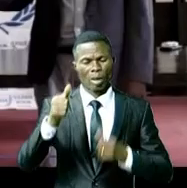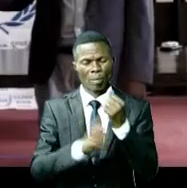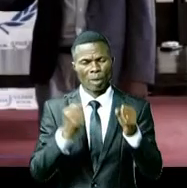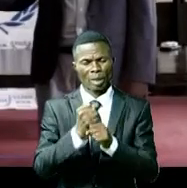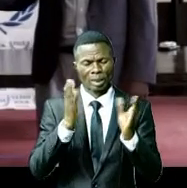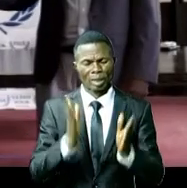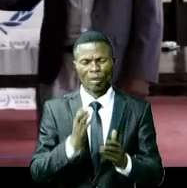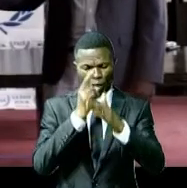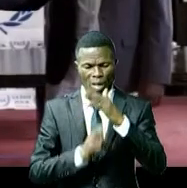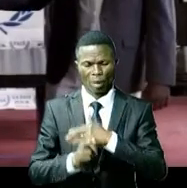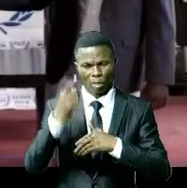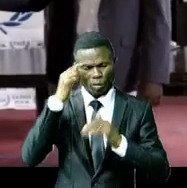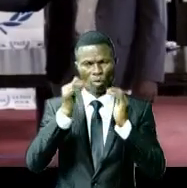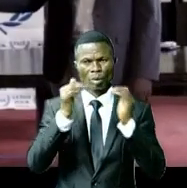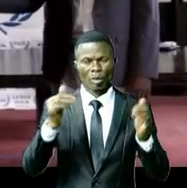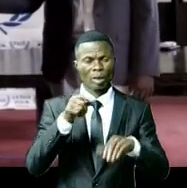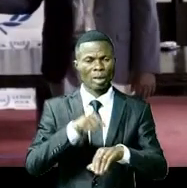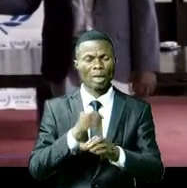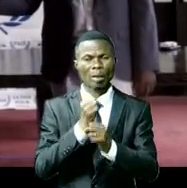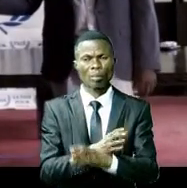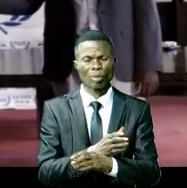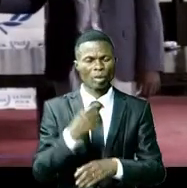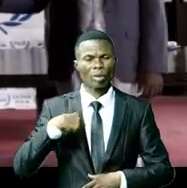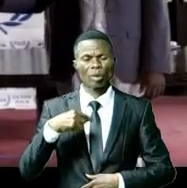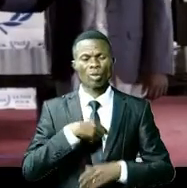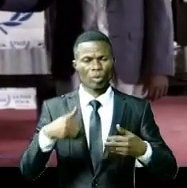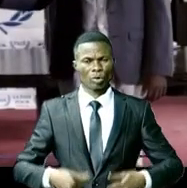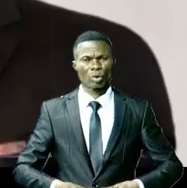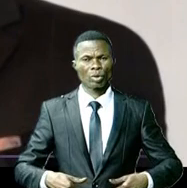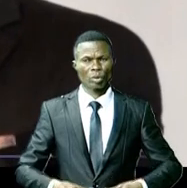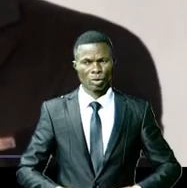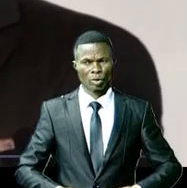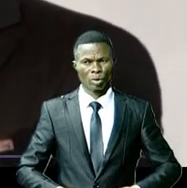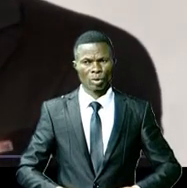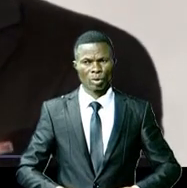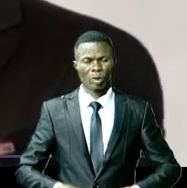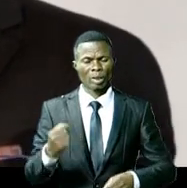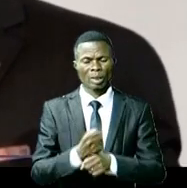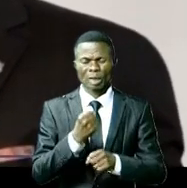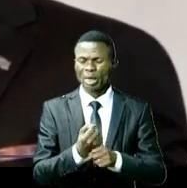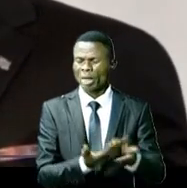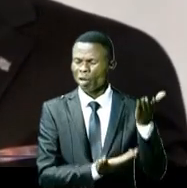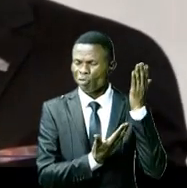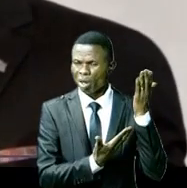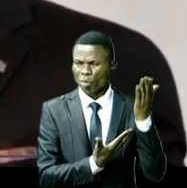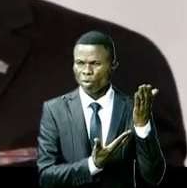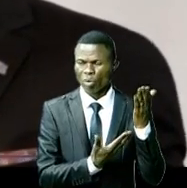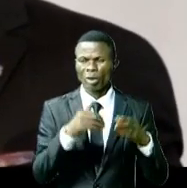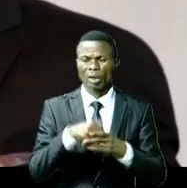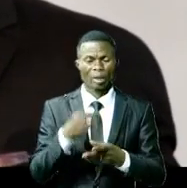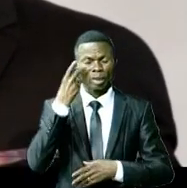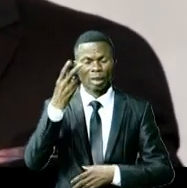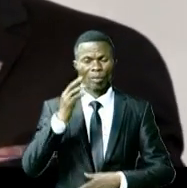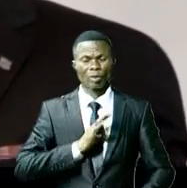de la paix. Le moment est opportun pour nous, jeunes, de jouer un grand rôle dans la vision du